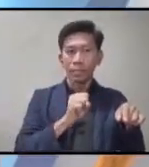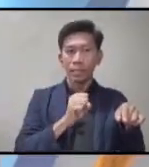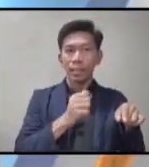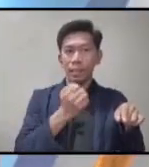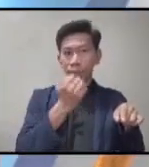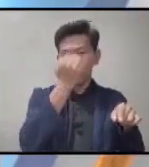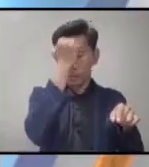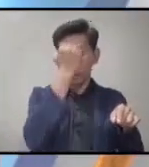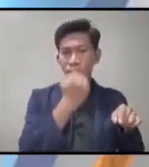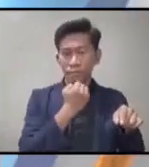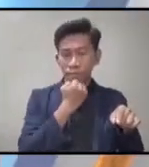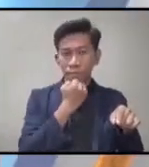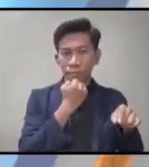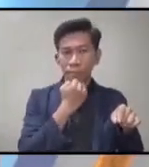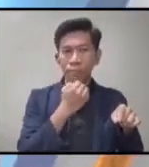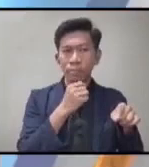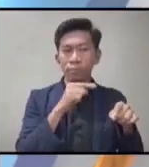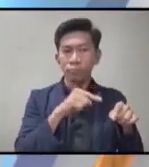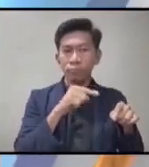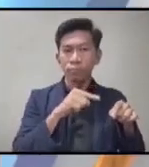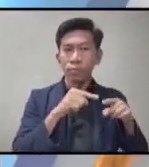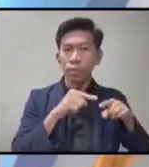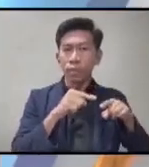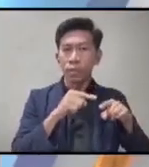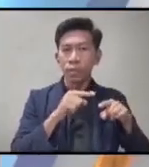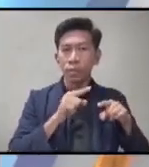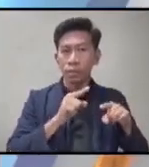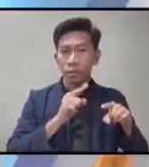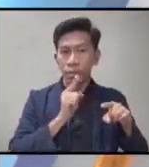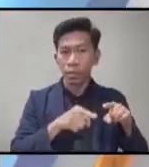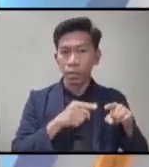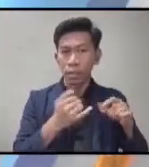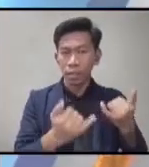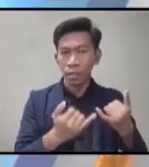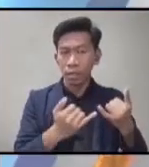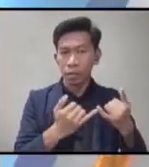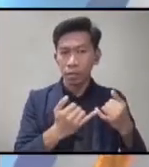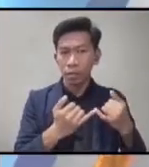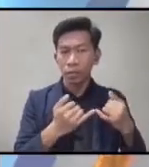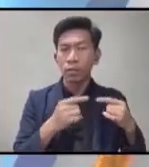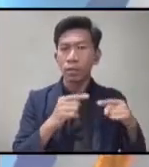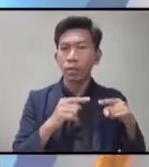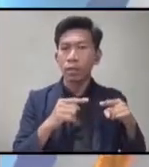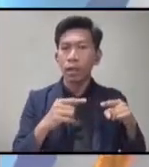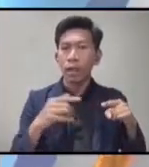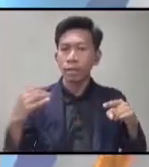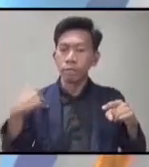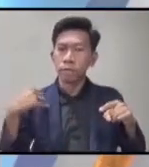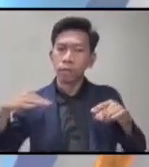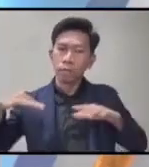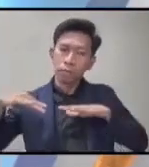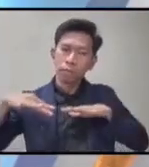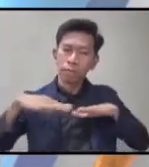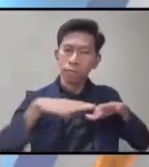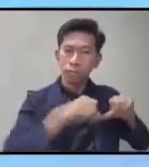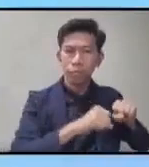ng Israel. Naghahanda na kasi ito para sa gagawing ground invasion sa Gaza. Si Joyce Salamatin sa detalye.